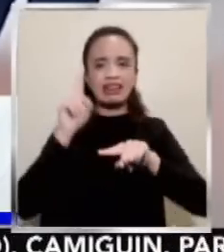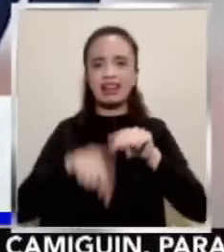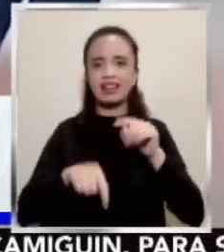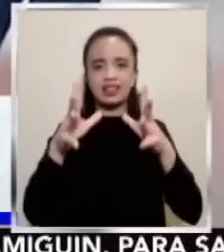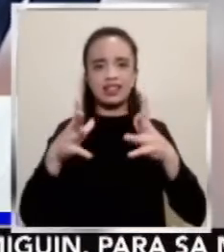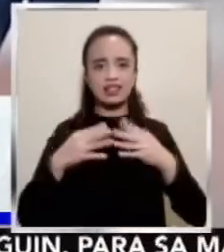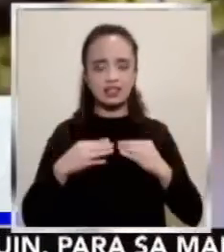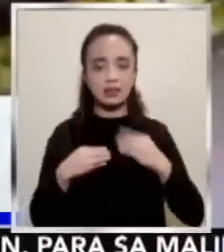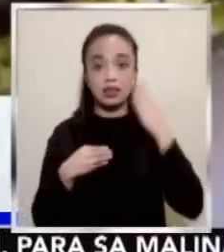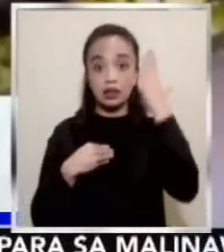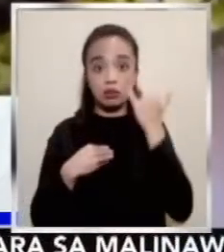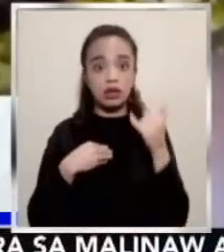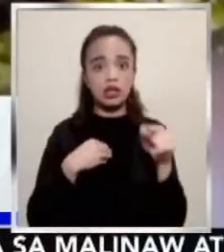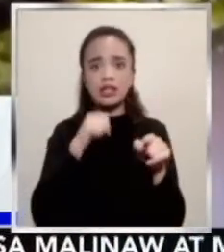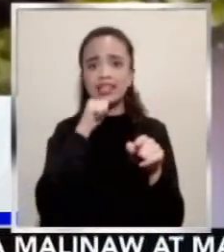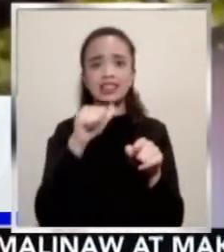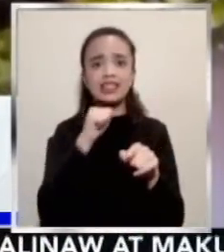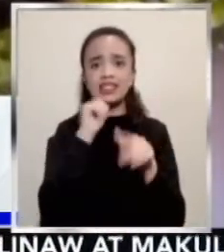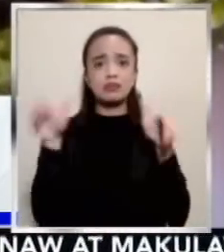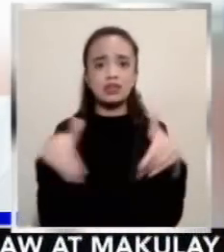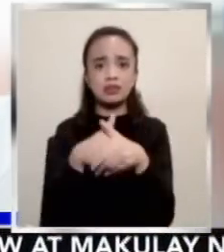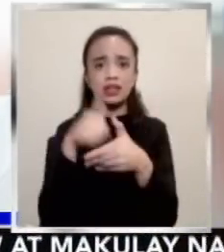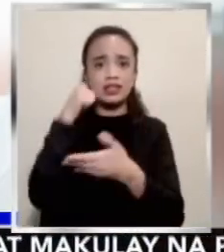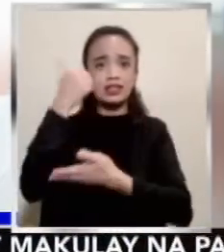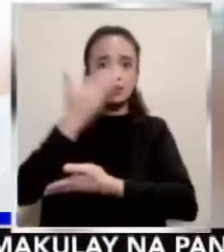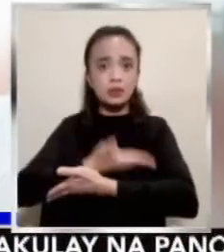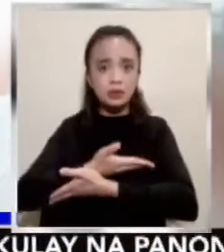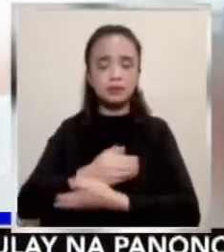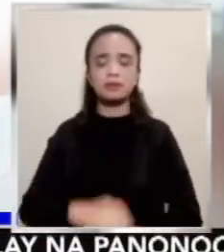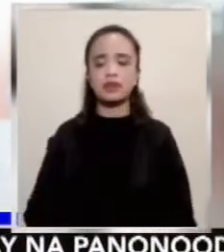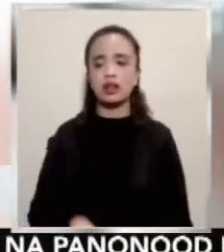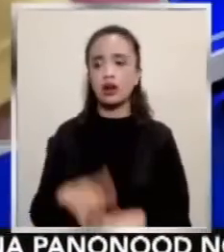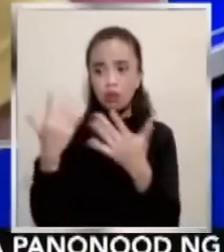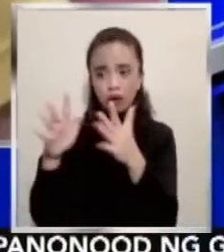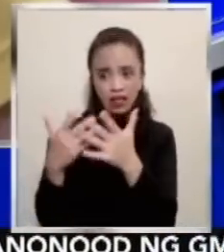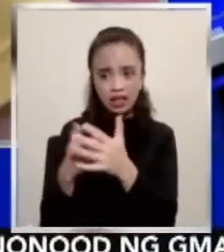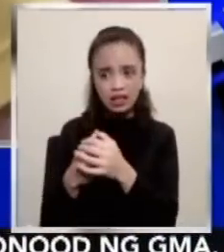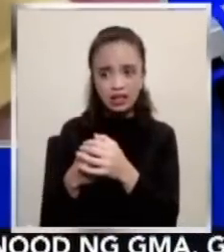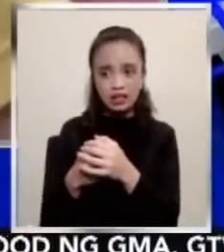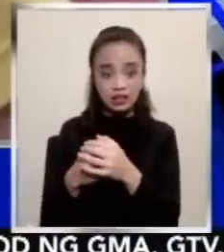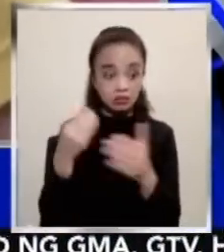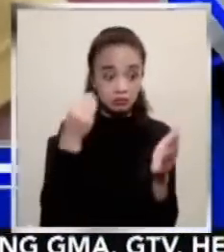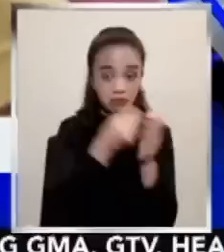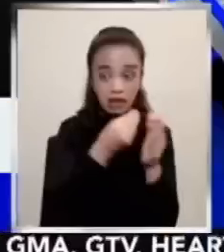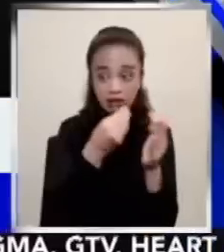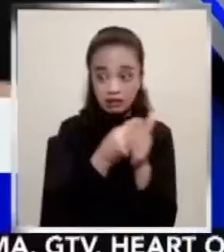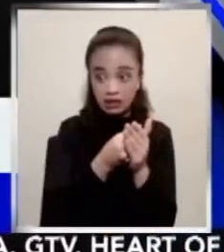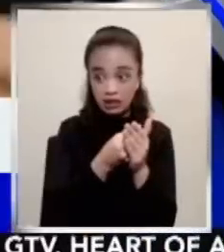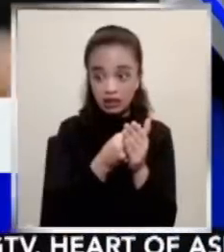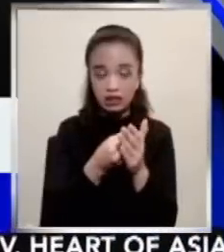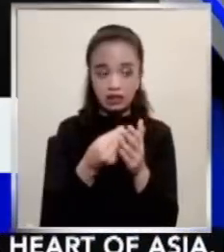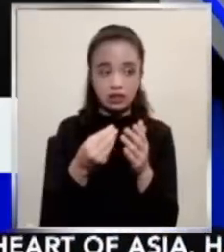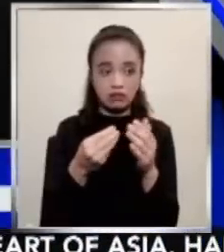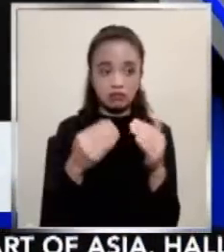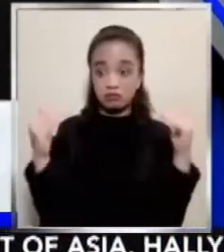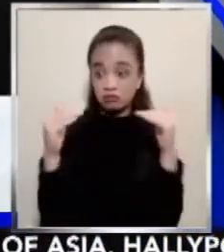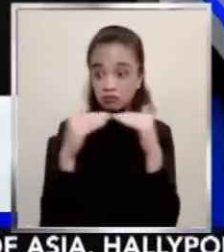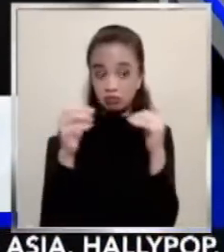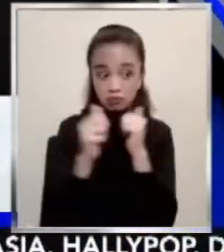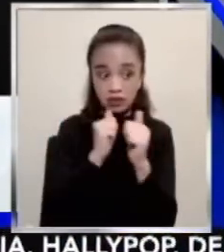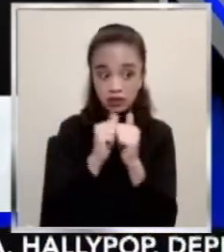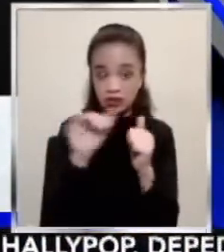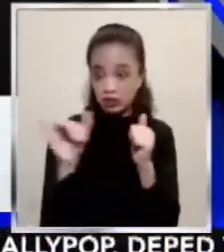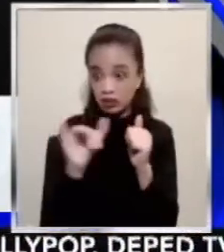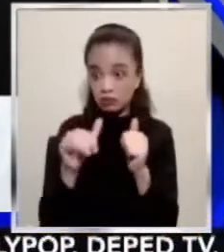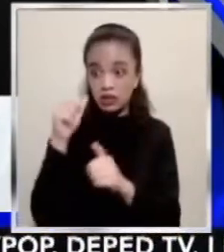naman siya kasal kay Monica. Wala pong katumbas na pera ang ano nung kapatid ko, dalawang pamangkin ko na yun. Kapag ang namatay ay